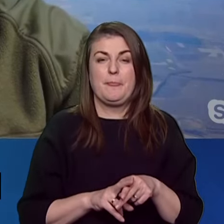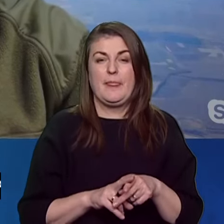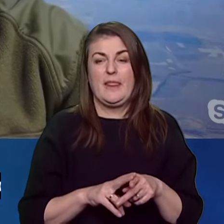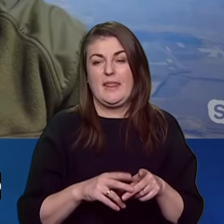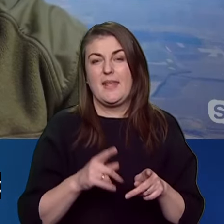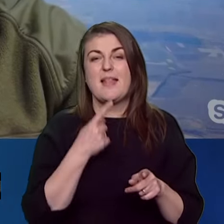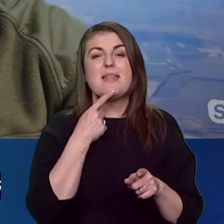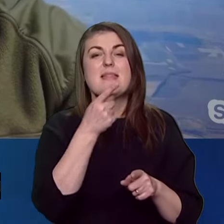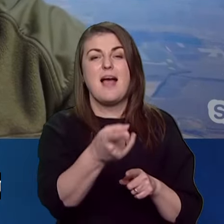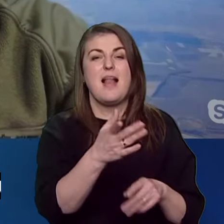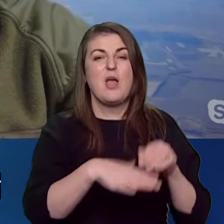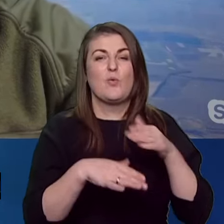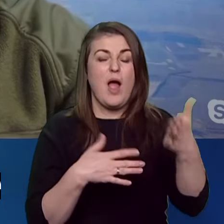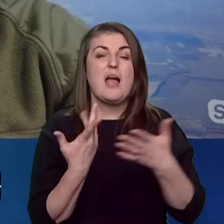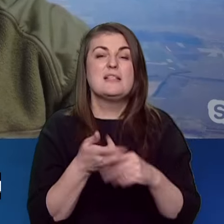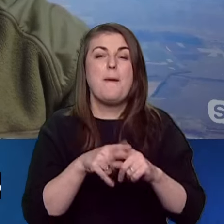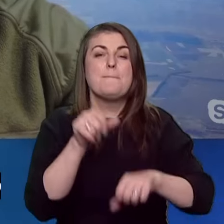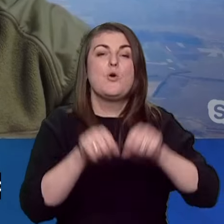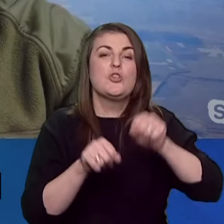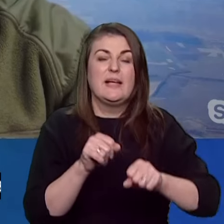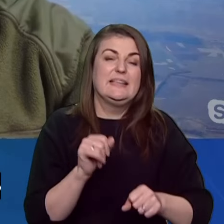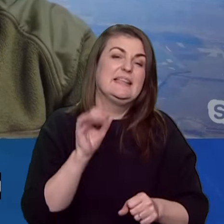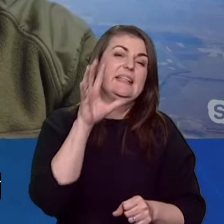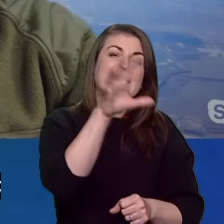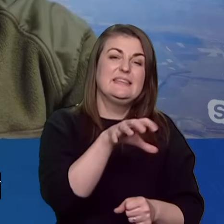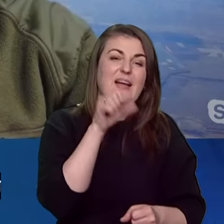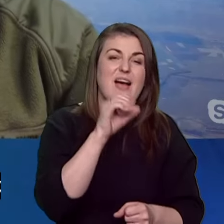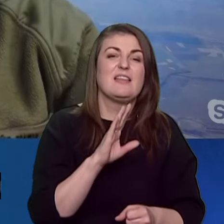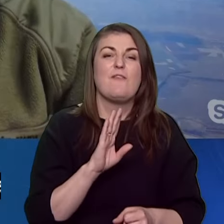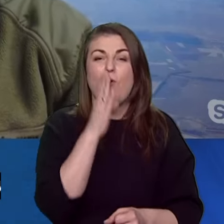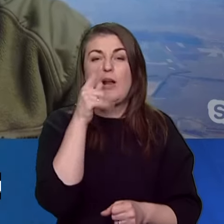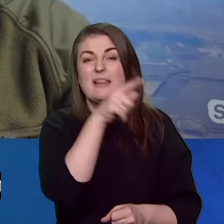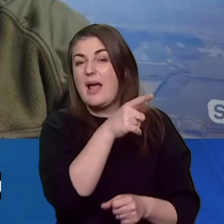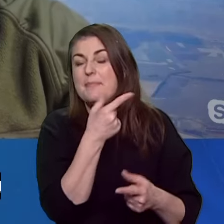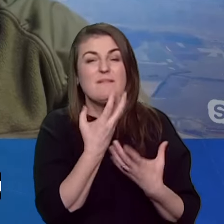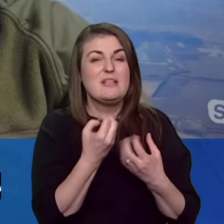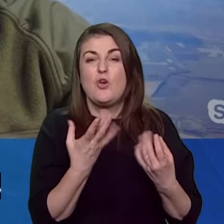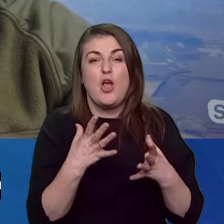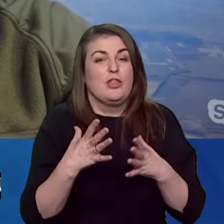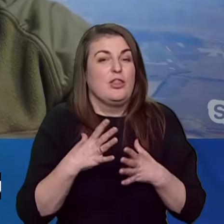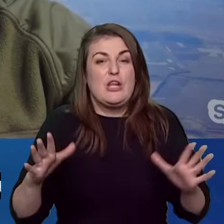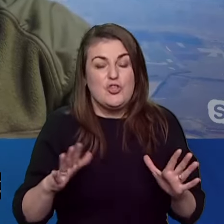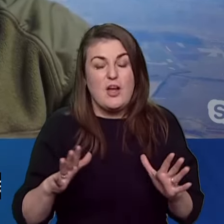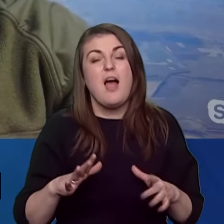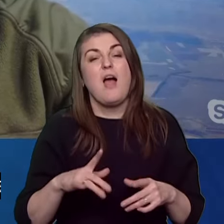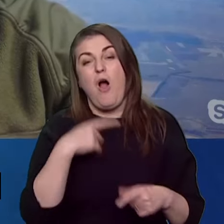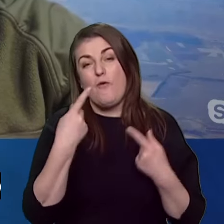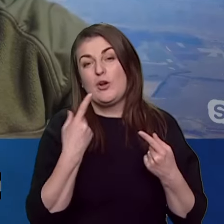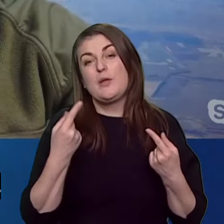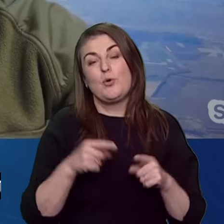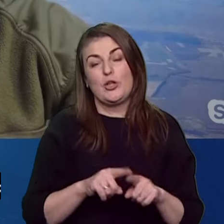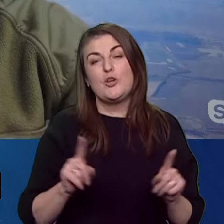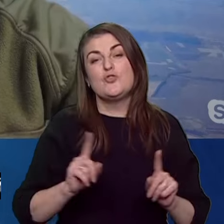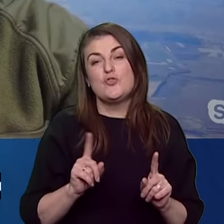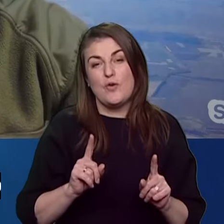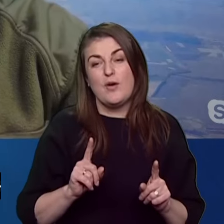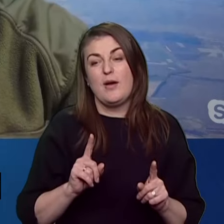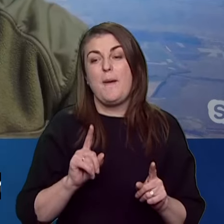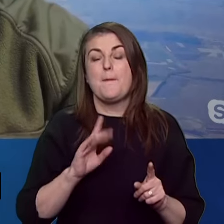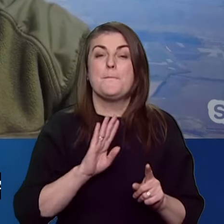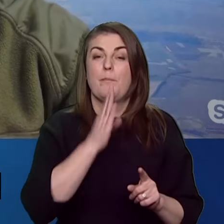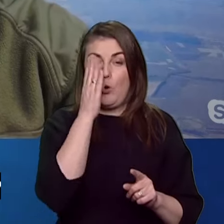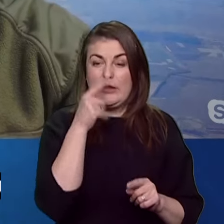дальня рука, як то кажуть, можливість діставати ворога там, де він просто цього абсолютно не чекає, говорить про те, що